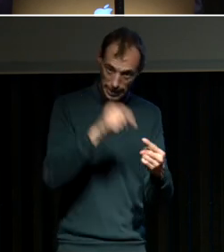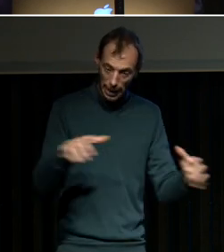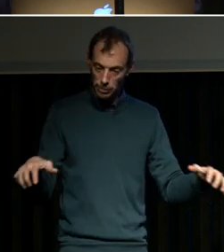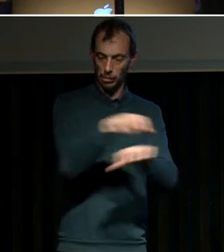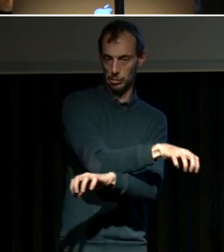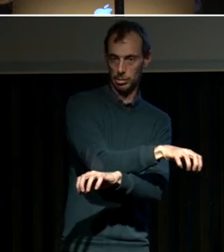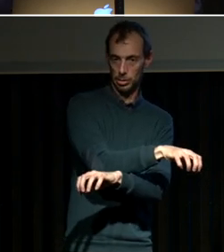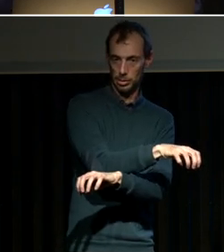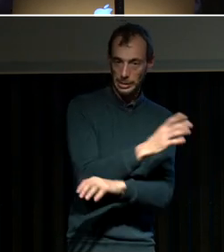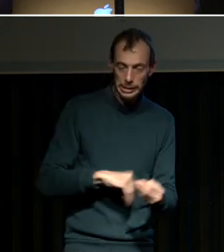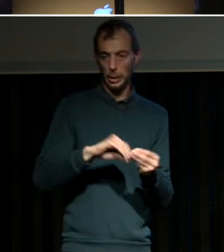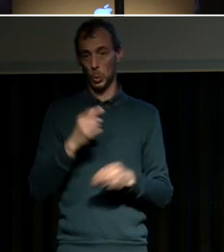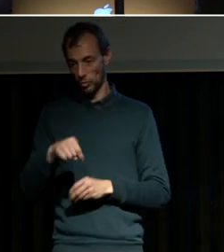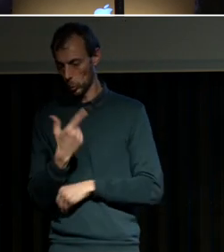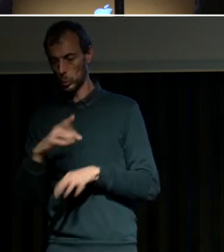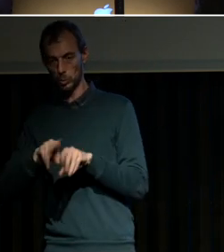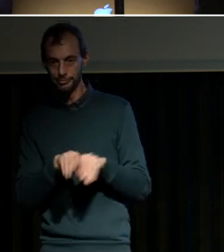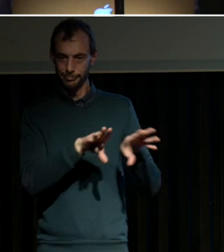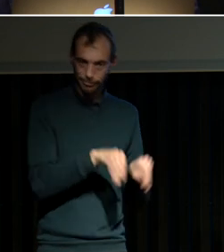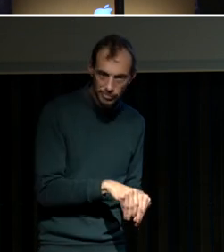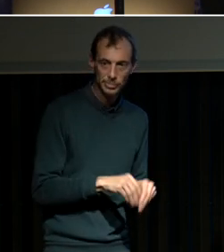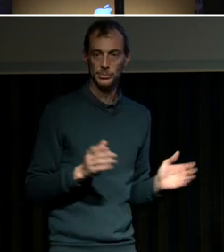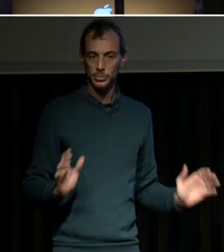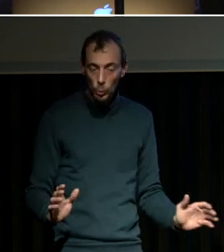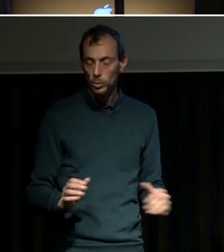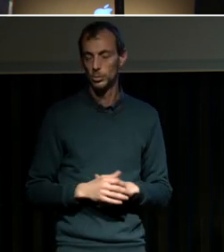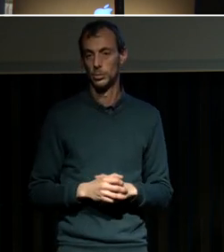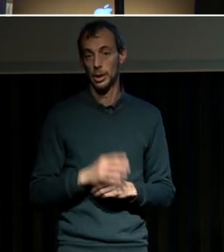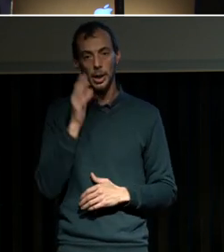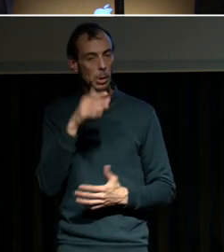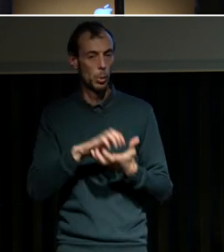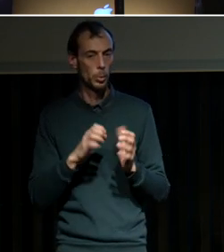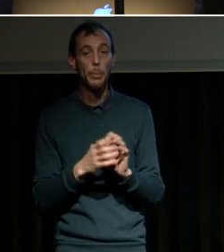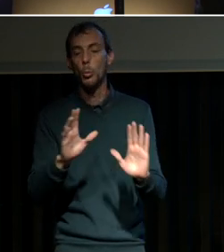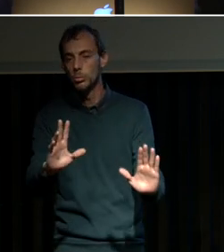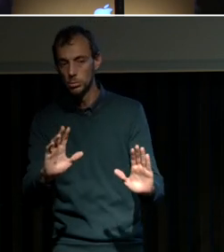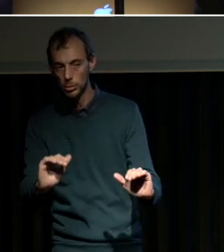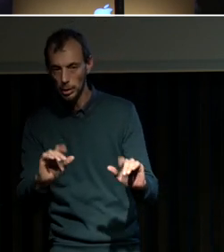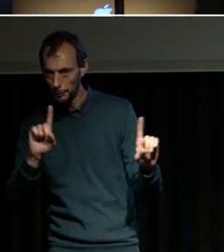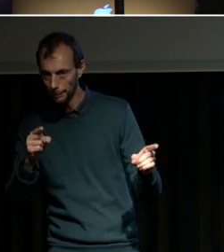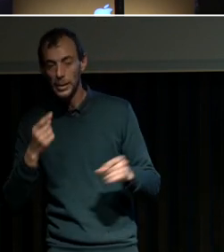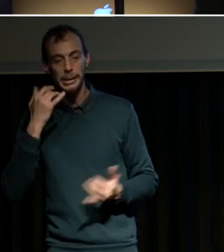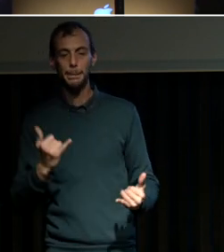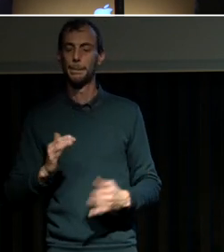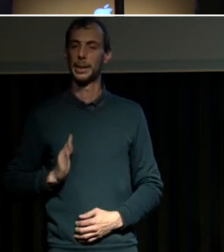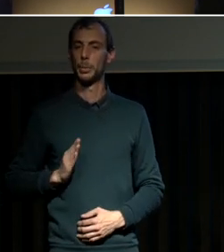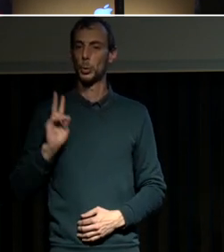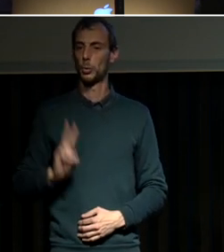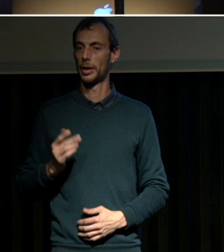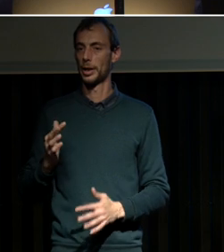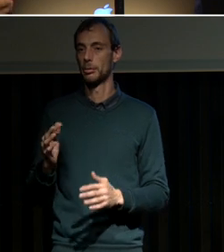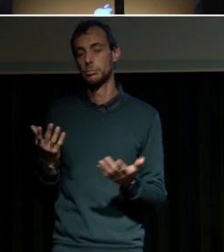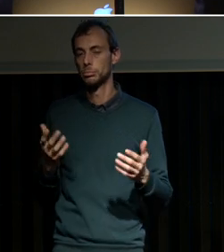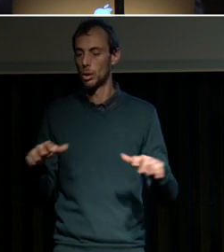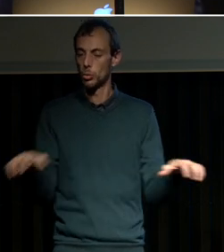je vous parle de chiffres français. À Bordeaux, ce n'est pas le cas. L'activité de transplantation rénale issue de donneurs vivants est très dynamique. Et,